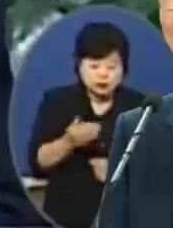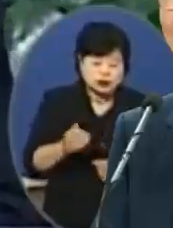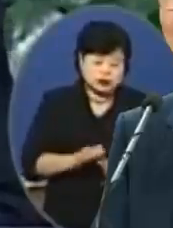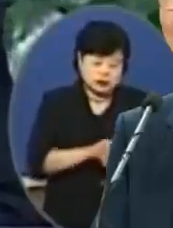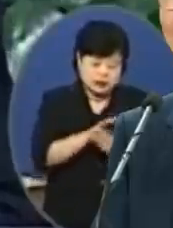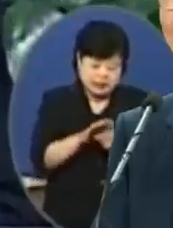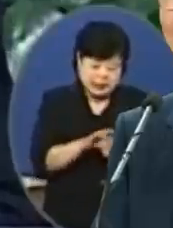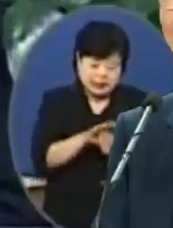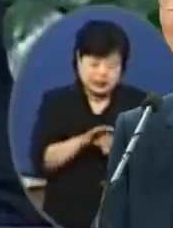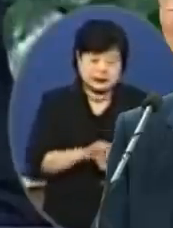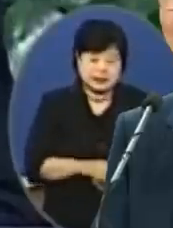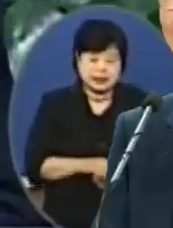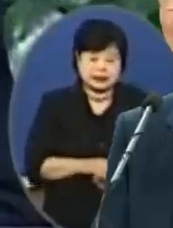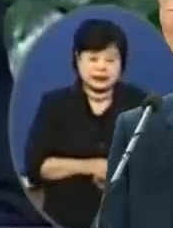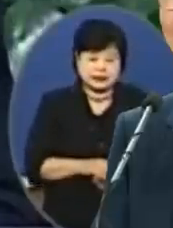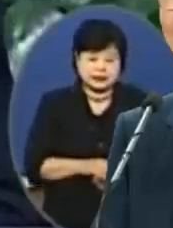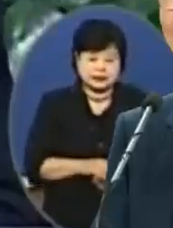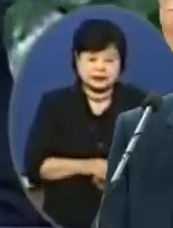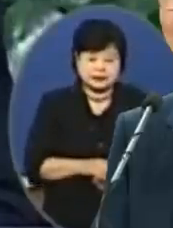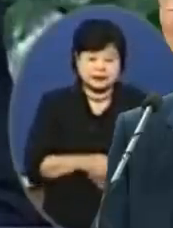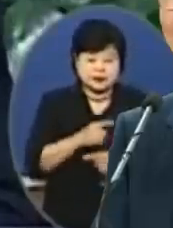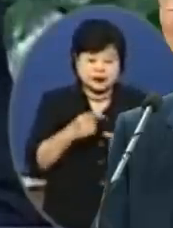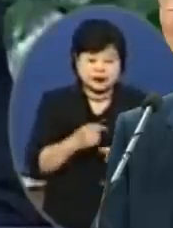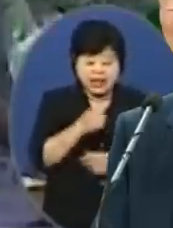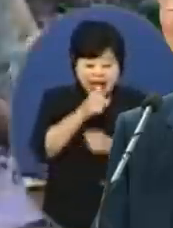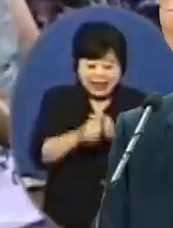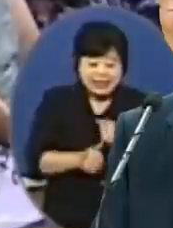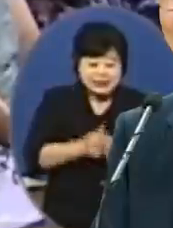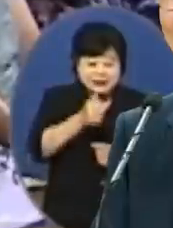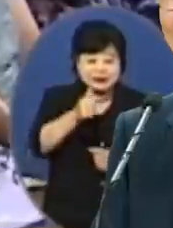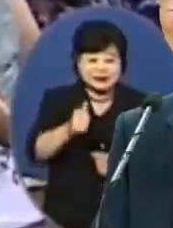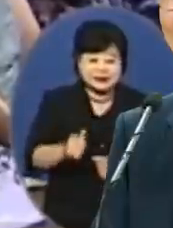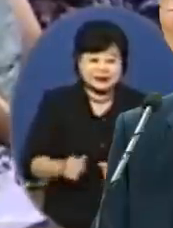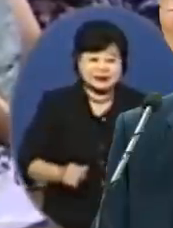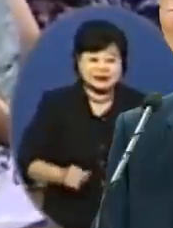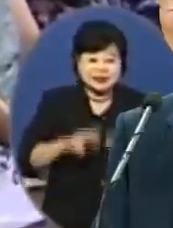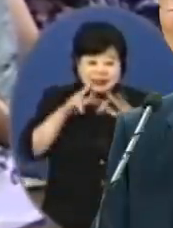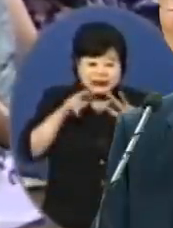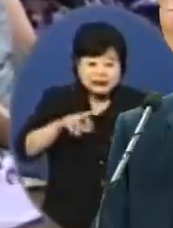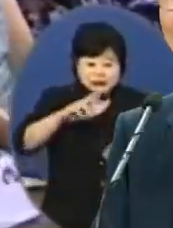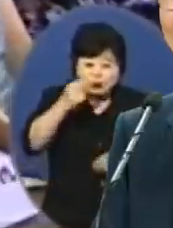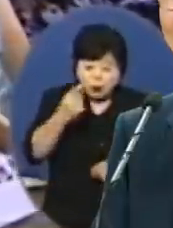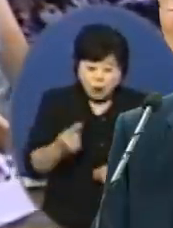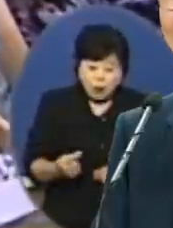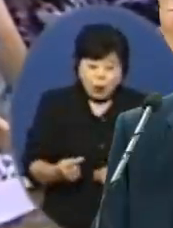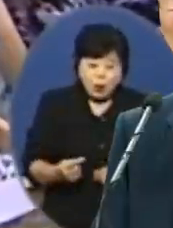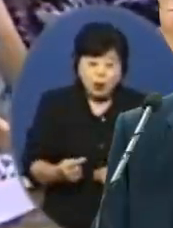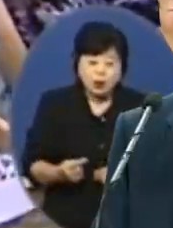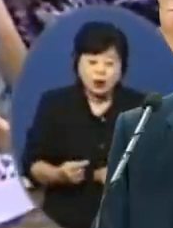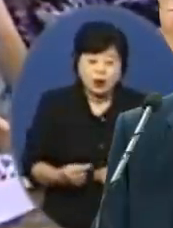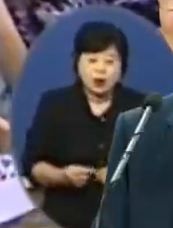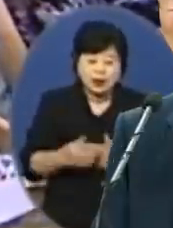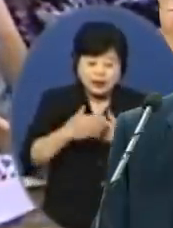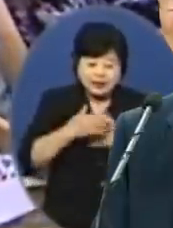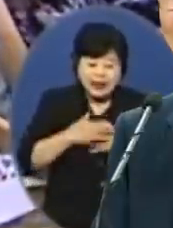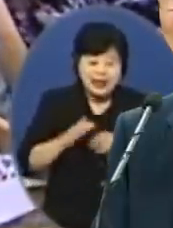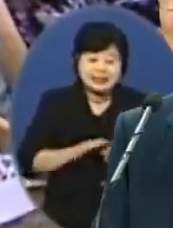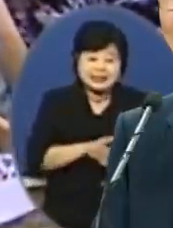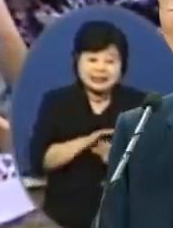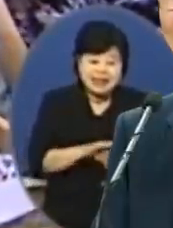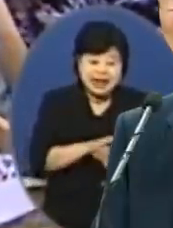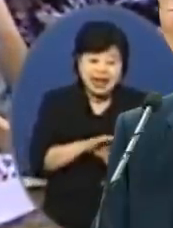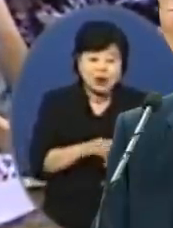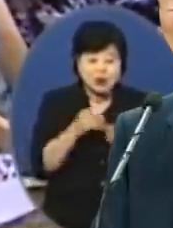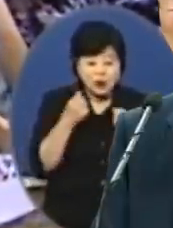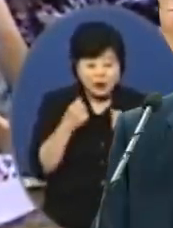사랑을 한 것입니다. 한번 따라 말씀해주세요. 하나님은 지금도 나를 사랑하고